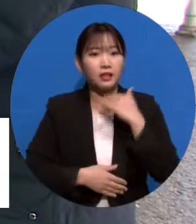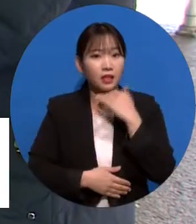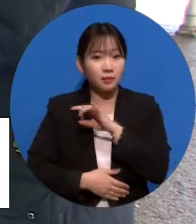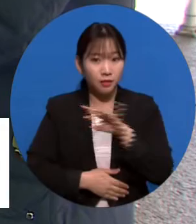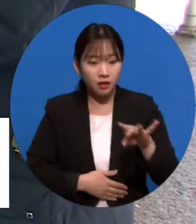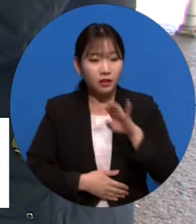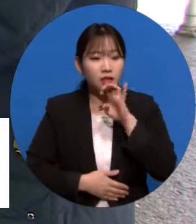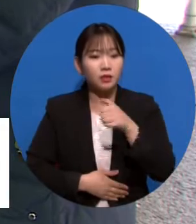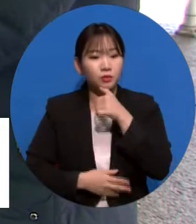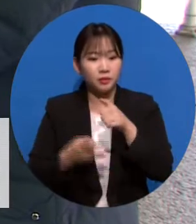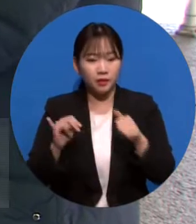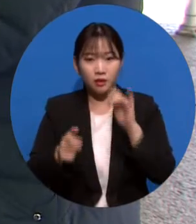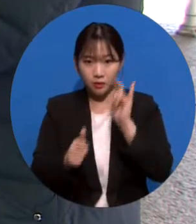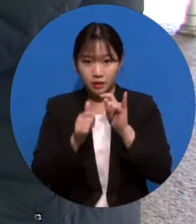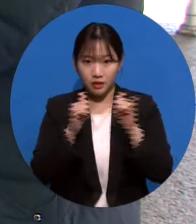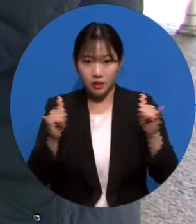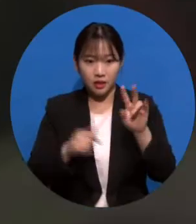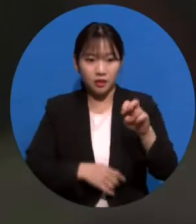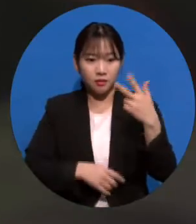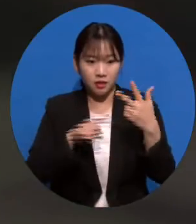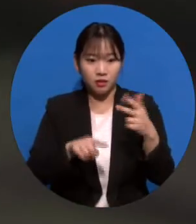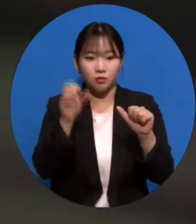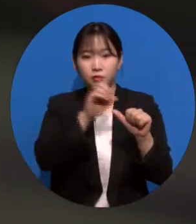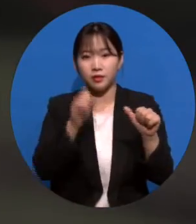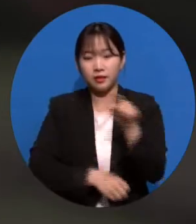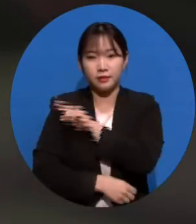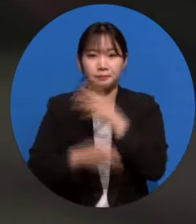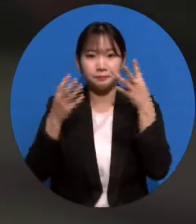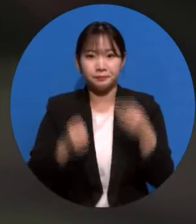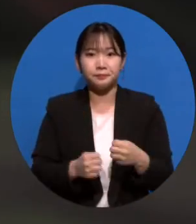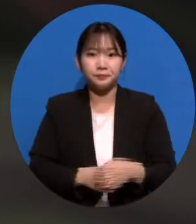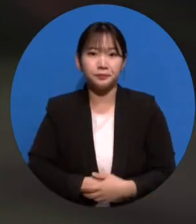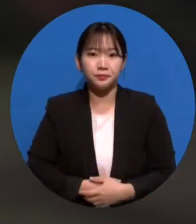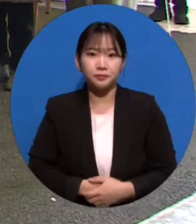연령대별로는 40, 50대 확진자가 27.5%로 가장 많았습니다.